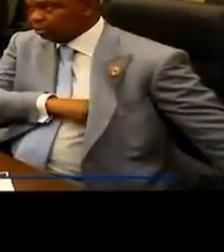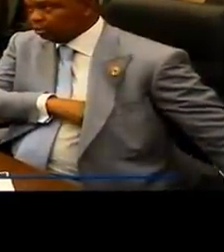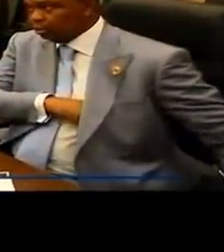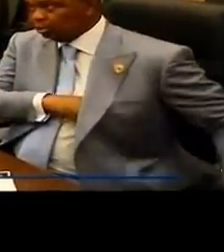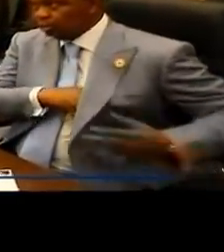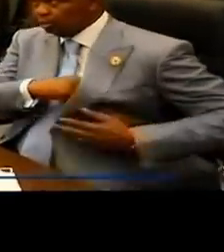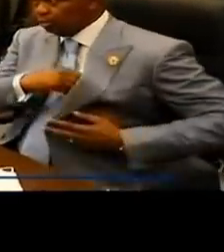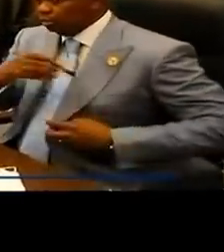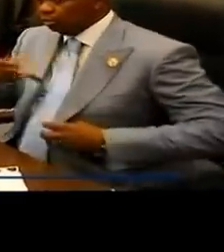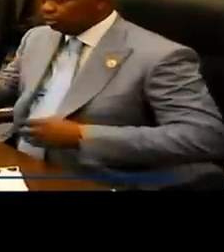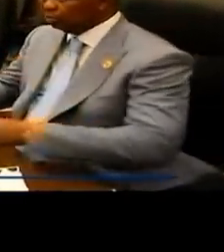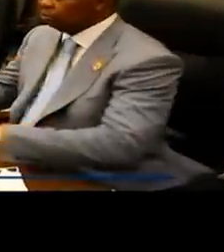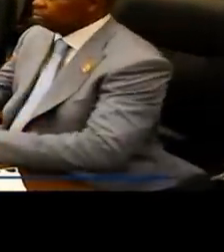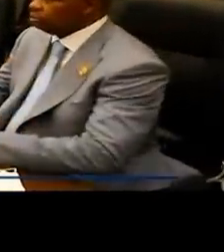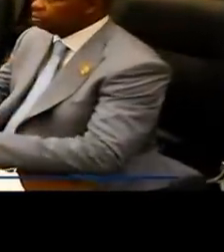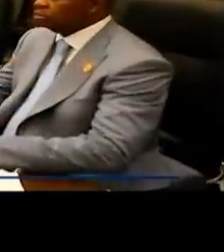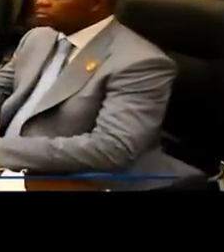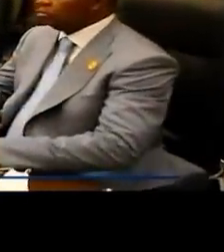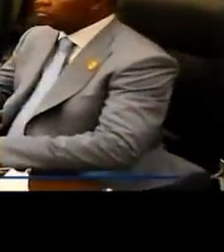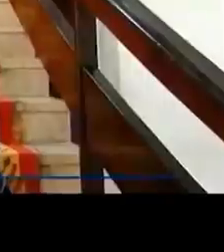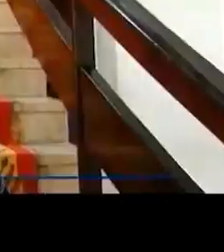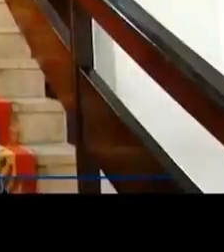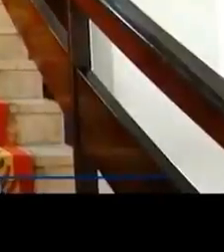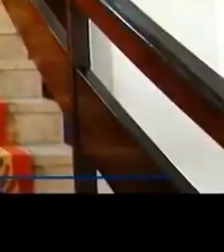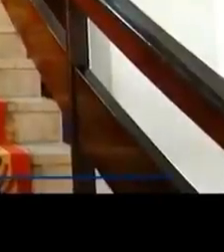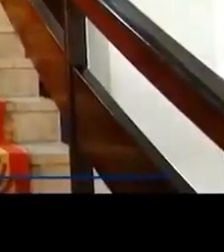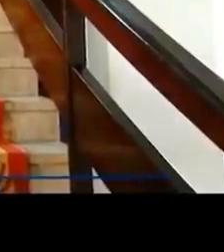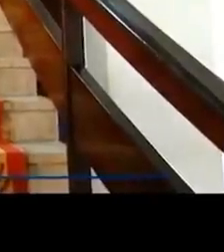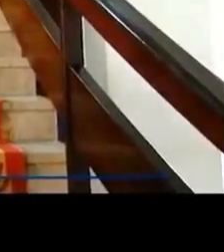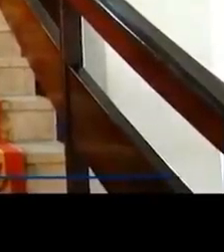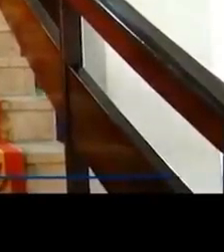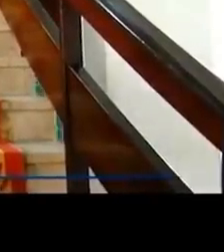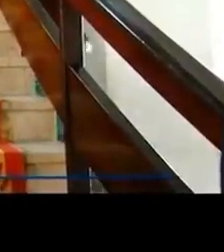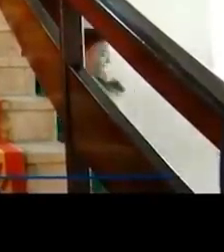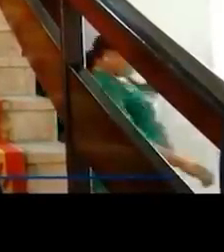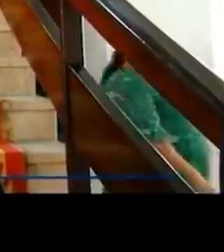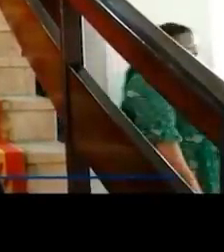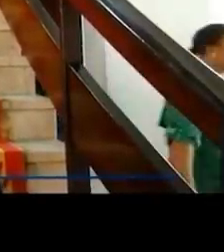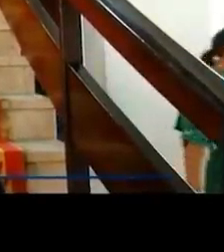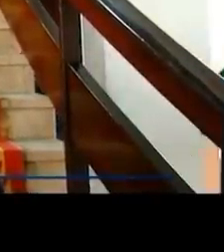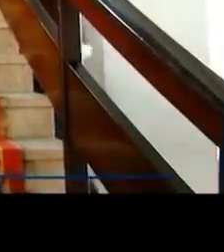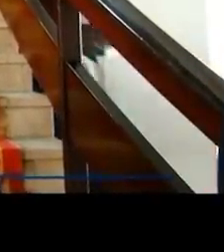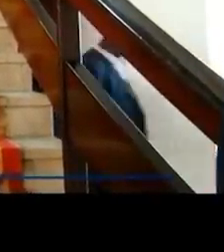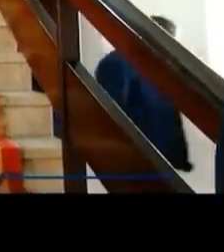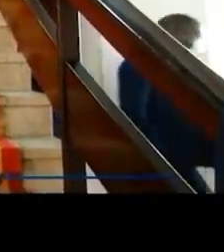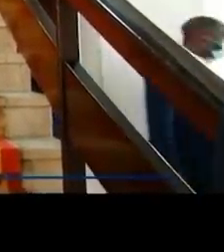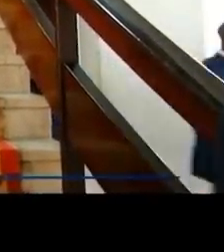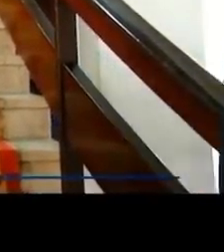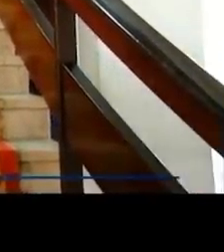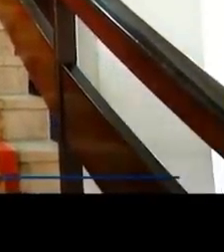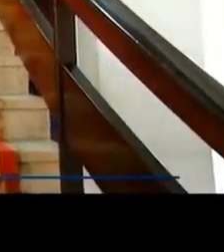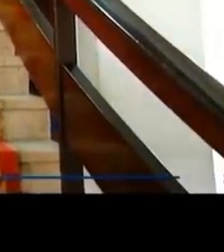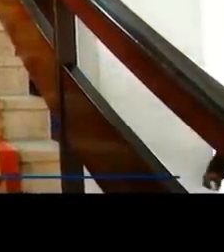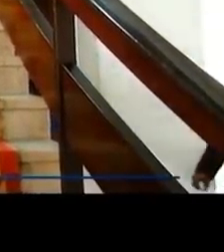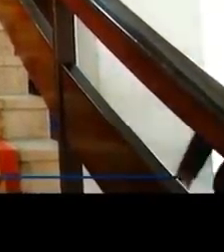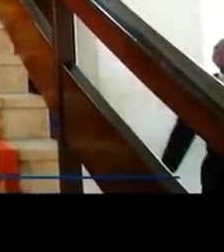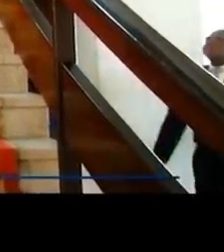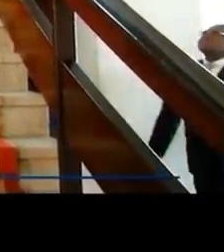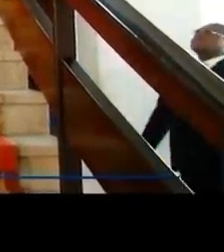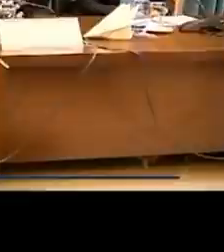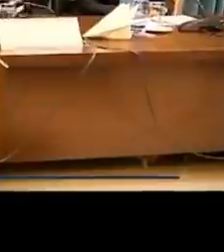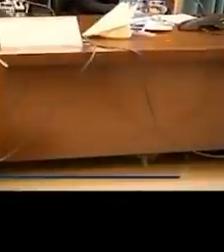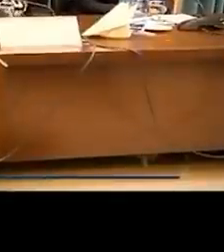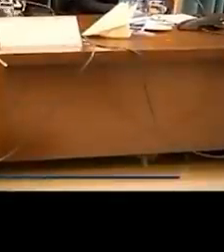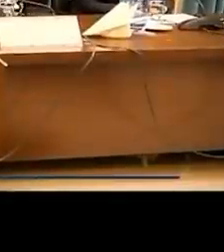rassurer Monsieur le Président pour dire que nous sommes là pour travailler plus étroitement avec les autorités de la